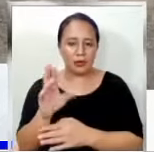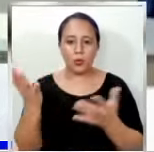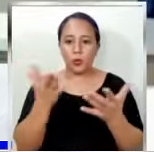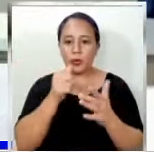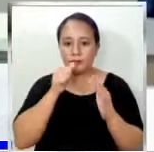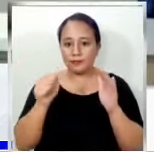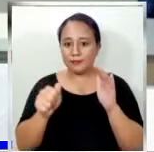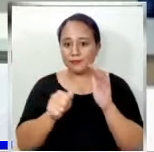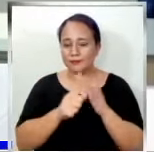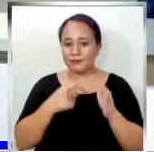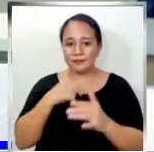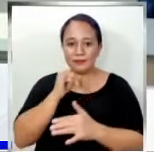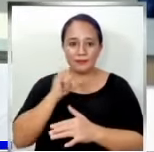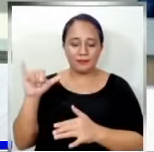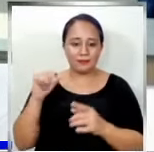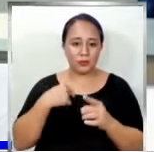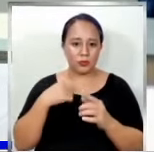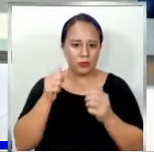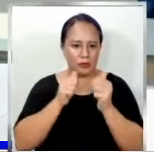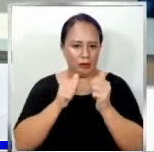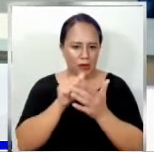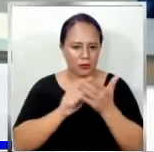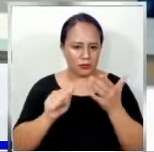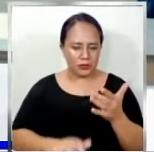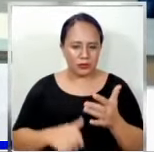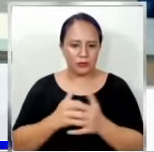artist. Nagproduce kami ng kasing height niya